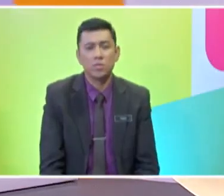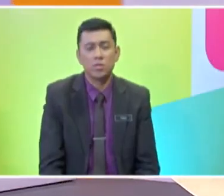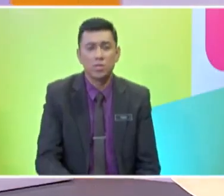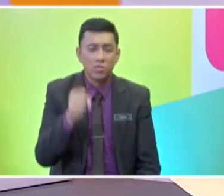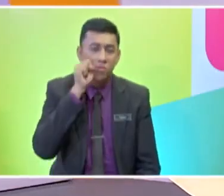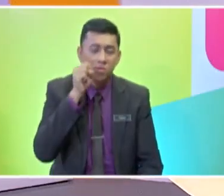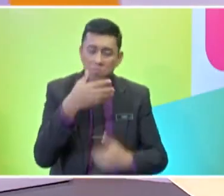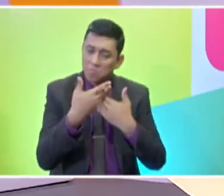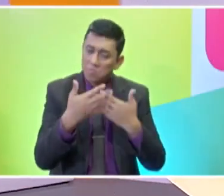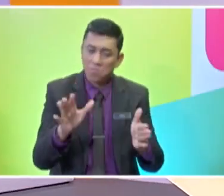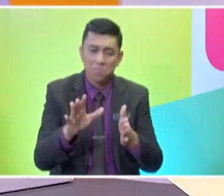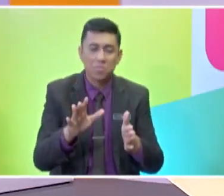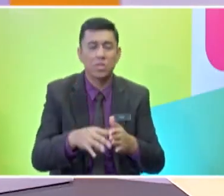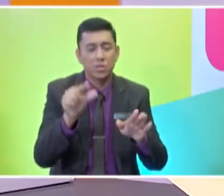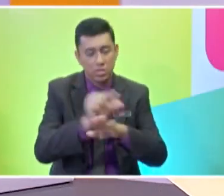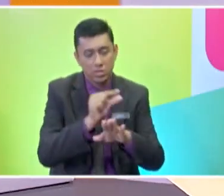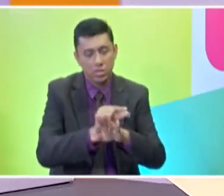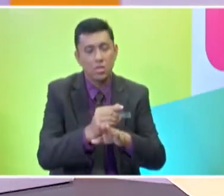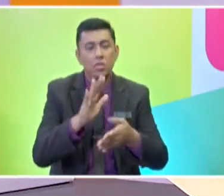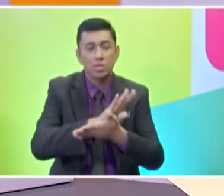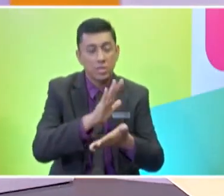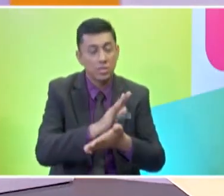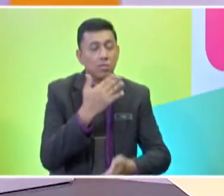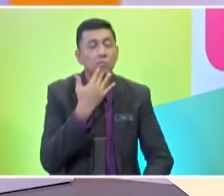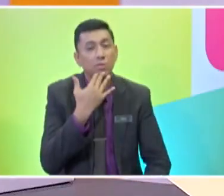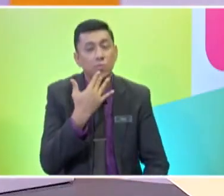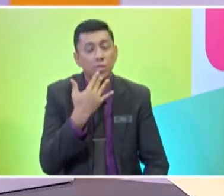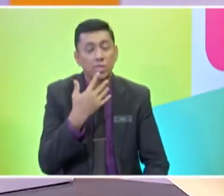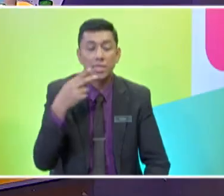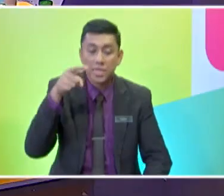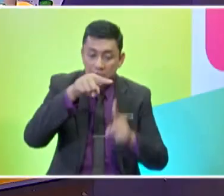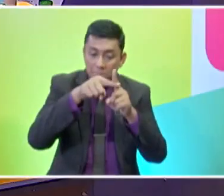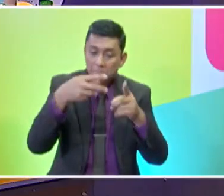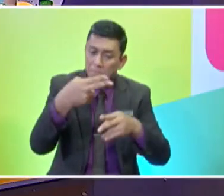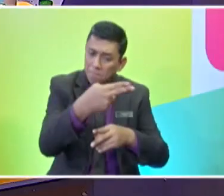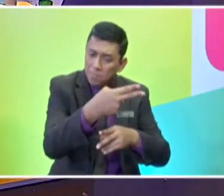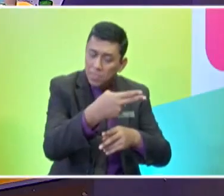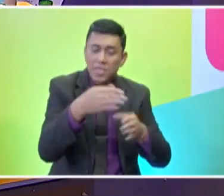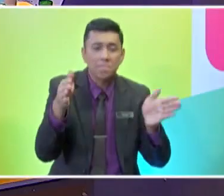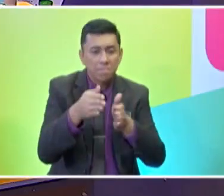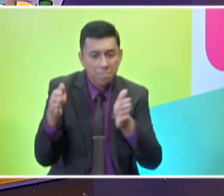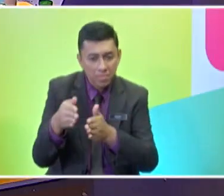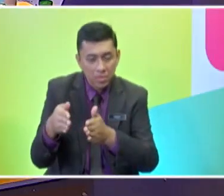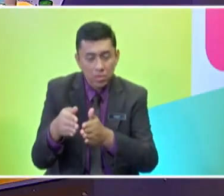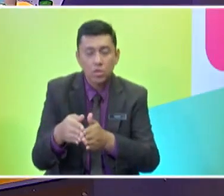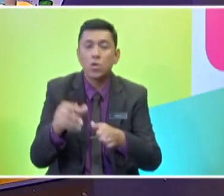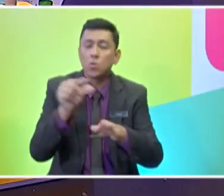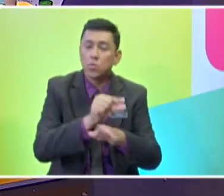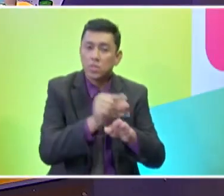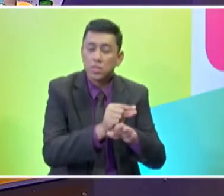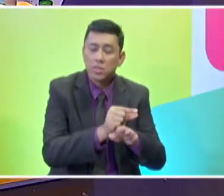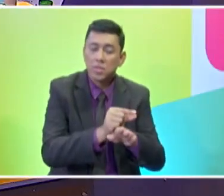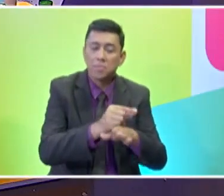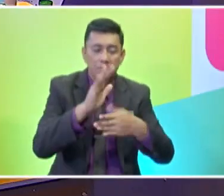sedang menggunakan kertas-kertas yang telah diracik kira-kira ini untuk menghasilkan